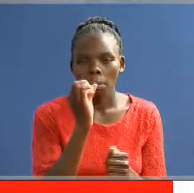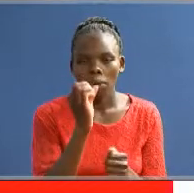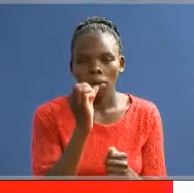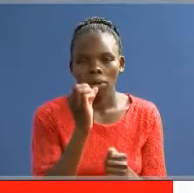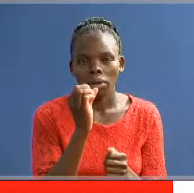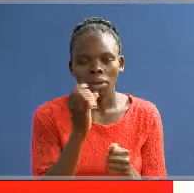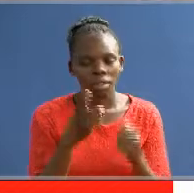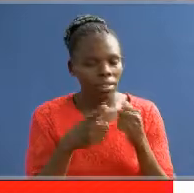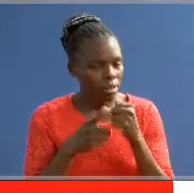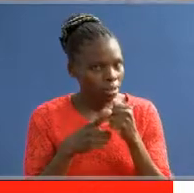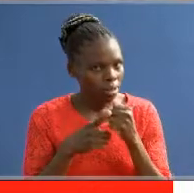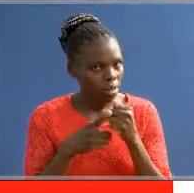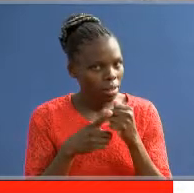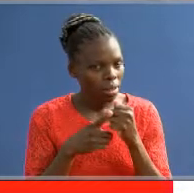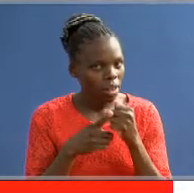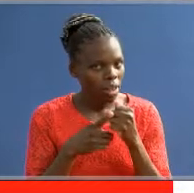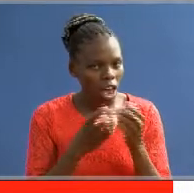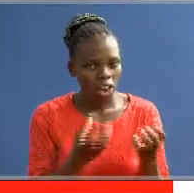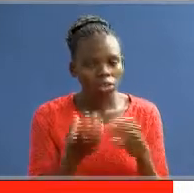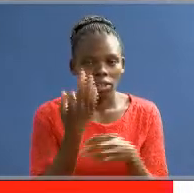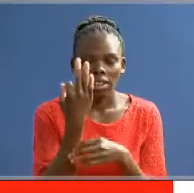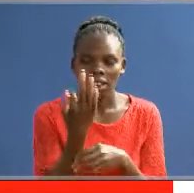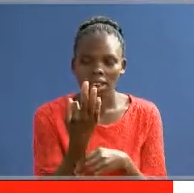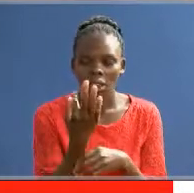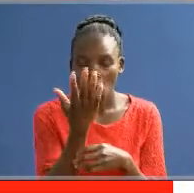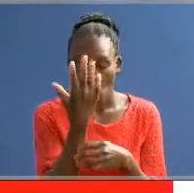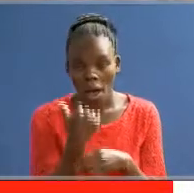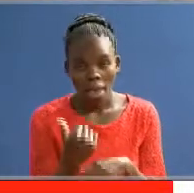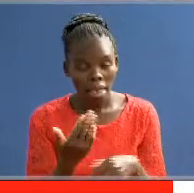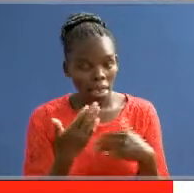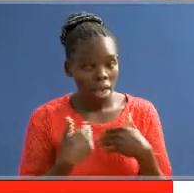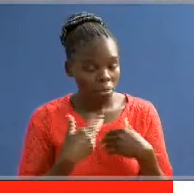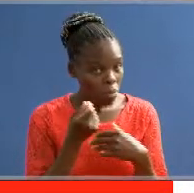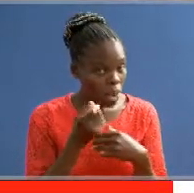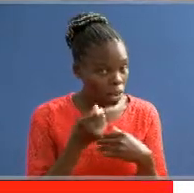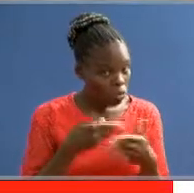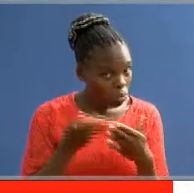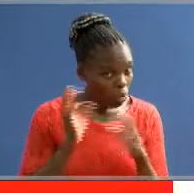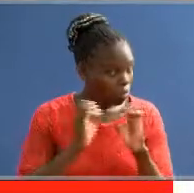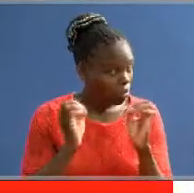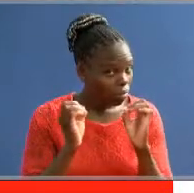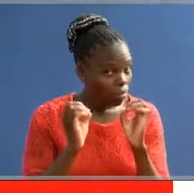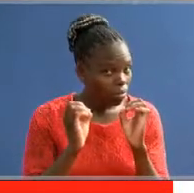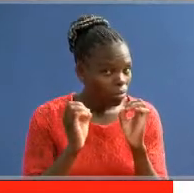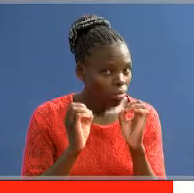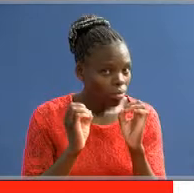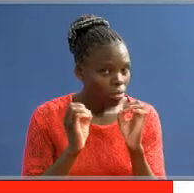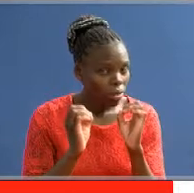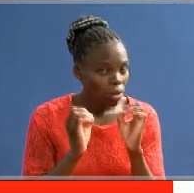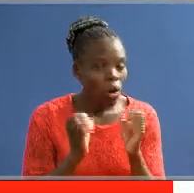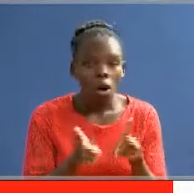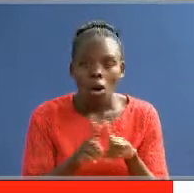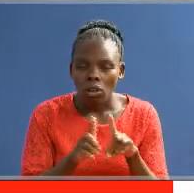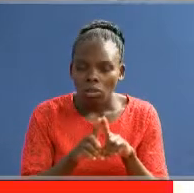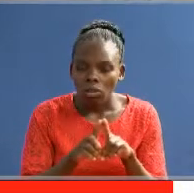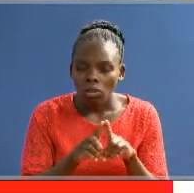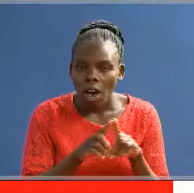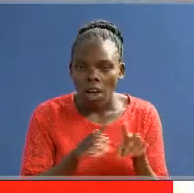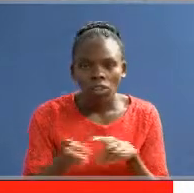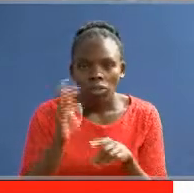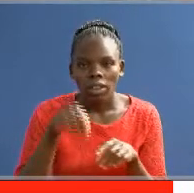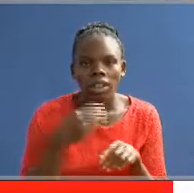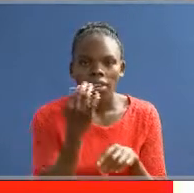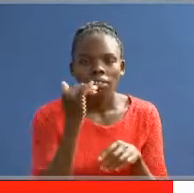niliandikiwa kimo 6, lakini nilifanya 3 kwa sababu sikuwa na pesa ya kulipa blood counts. Alafu pia nikafanya